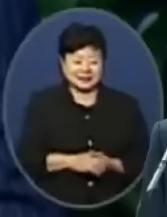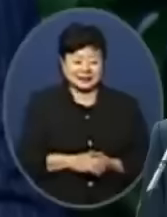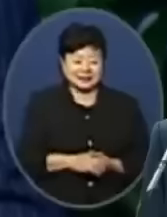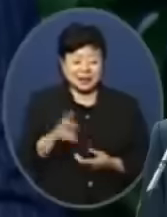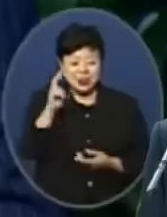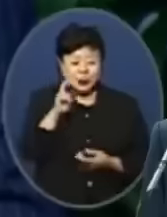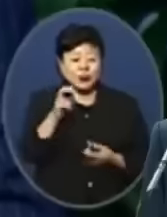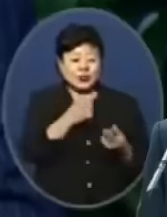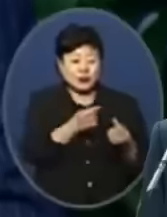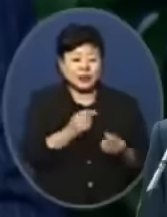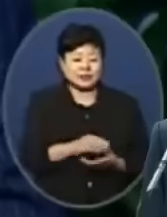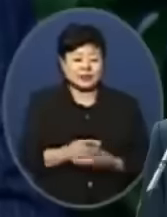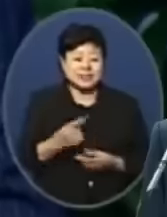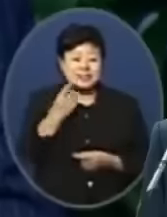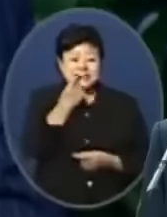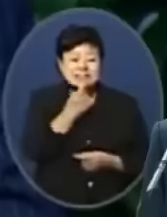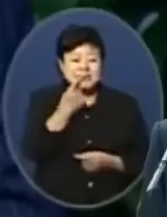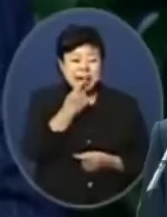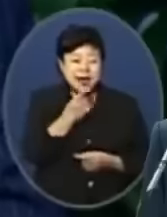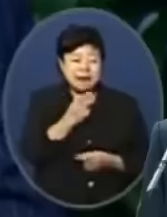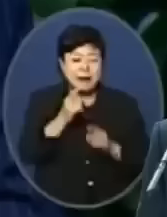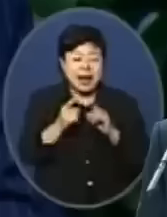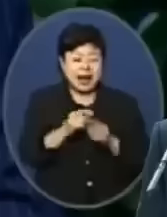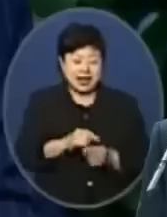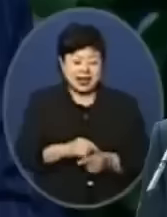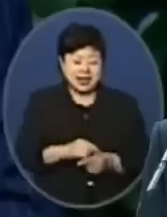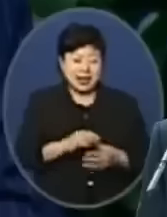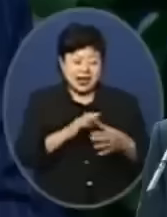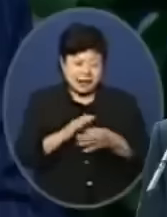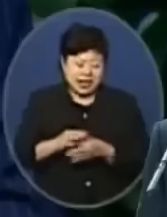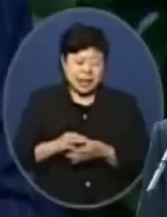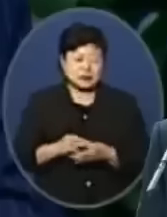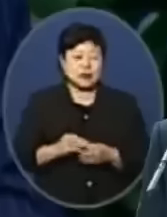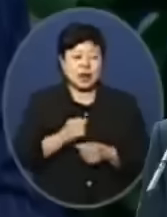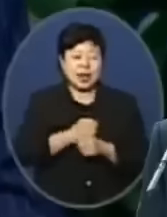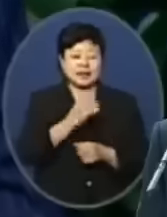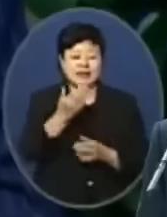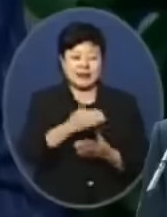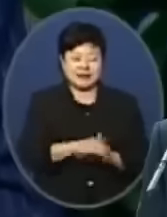노래 삼아 늘 입에 말을 붙여놓고 있어야 되는 것입니다.